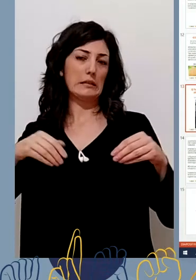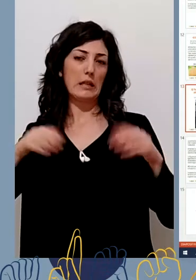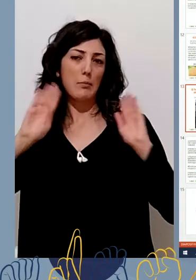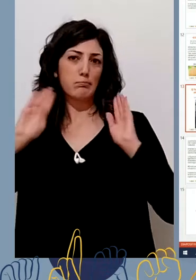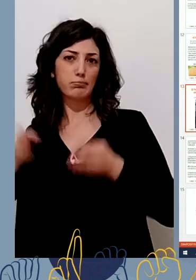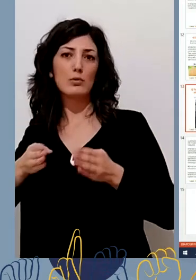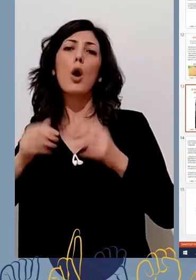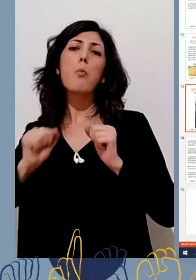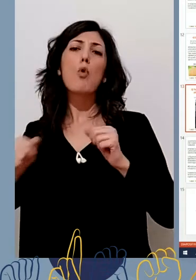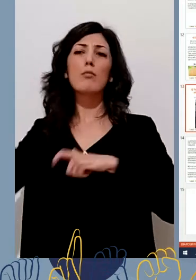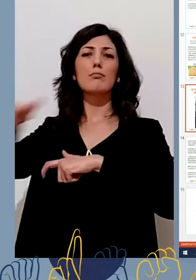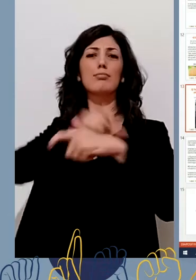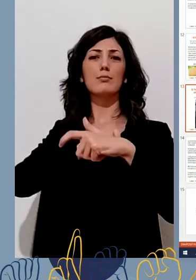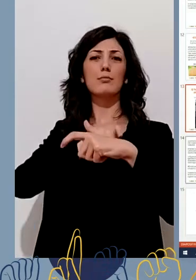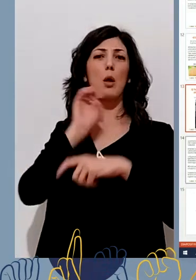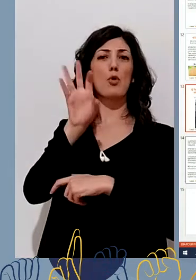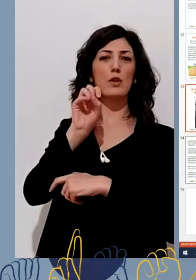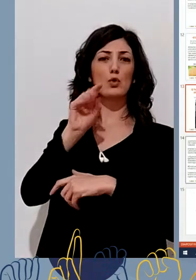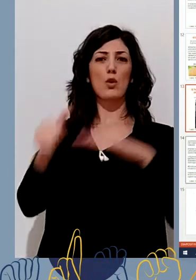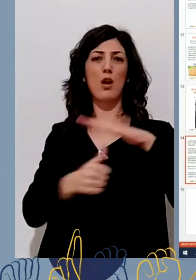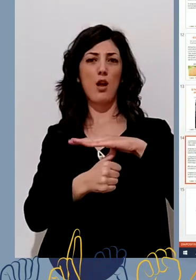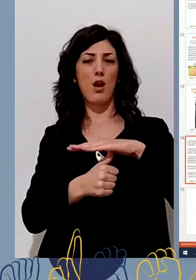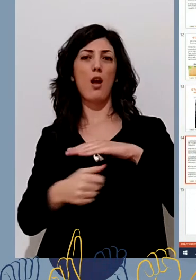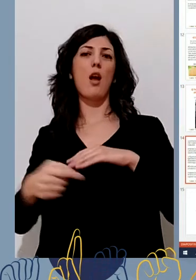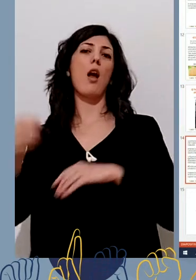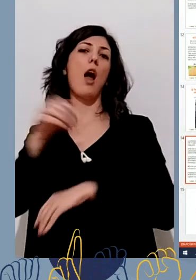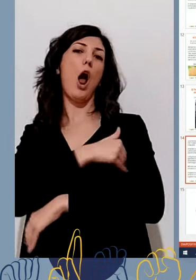posizioni. Possiamo andare avanti con la prossima slide?